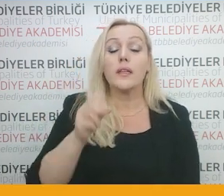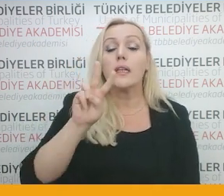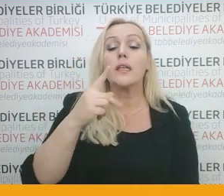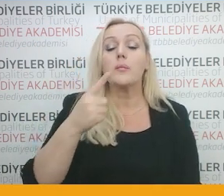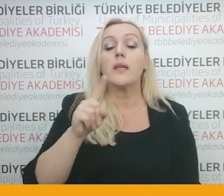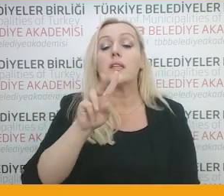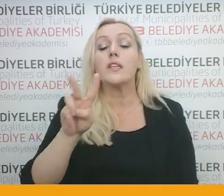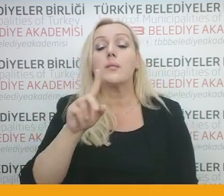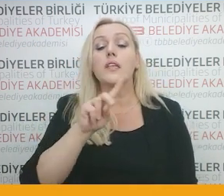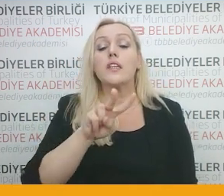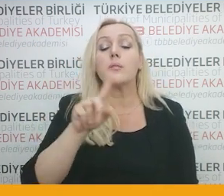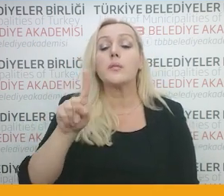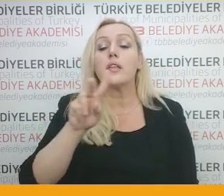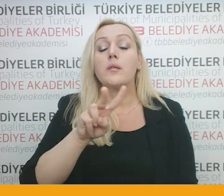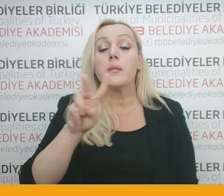2021'de, 2022'de